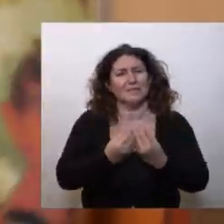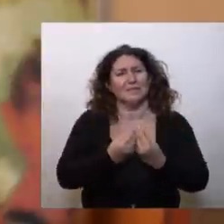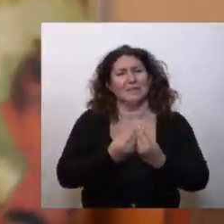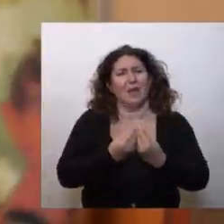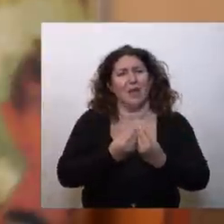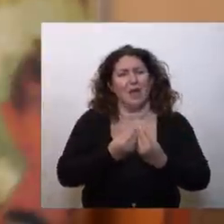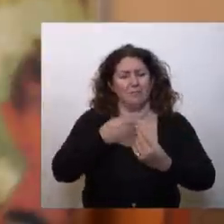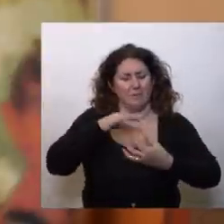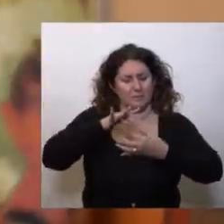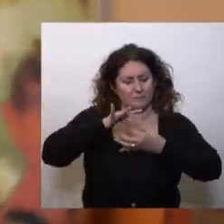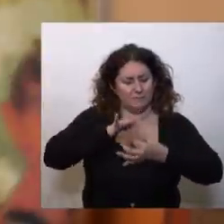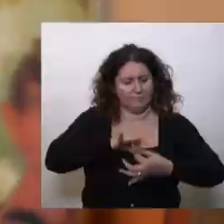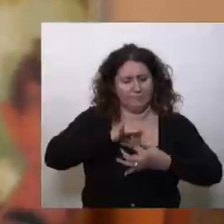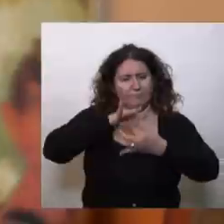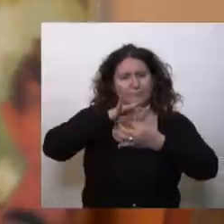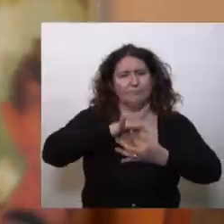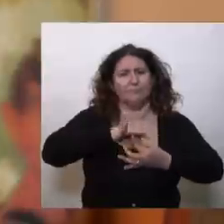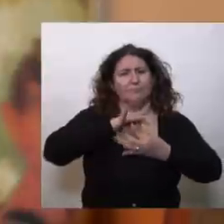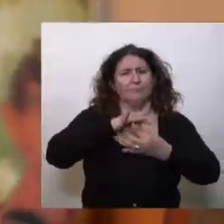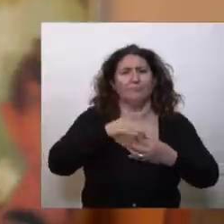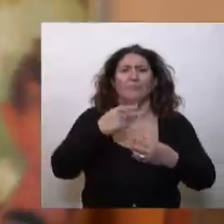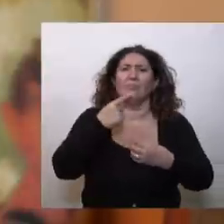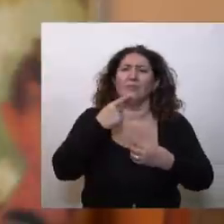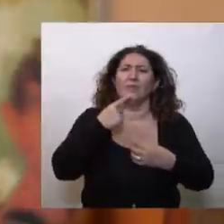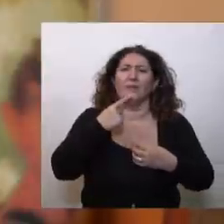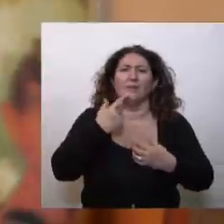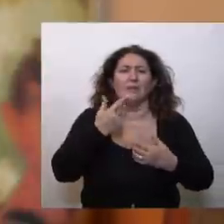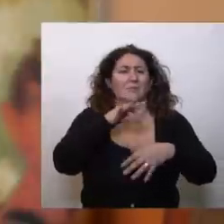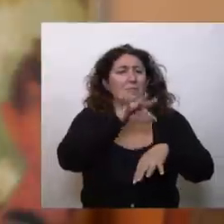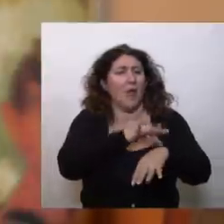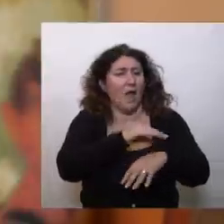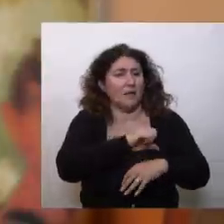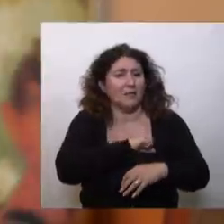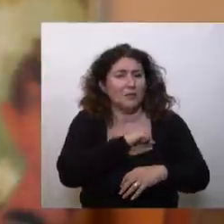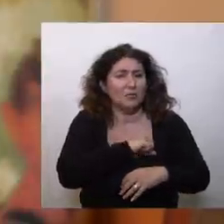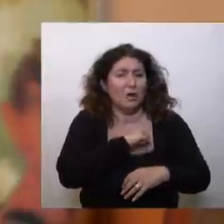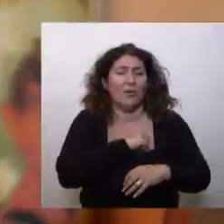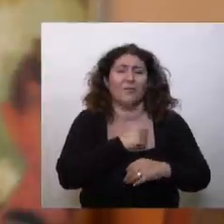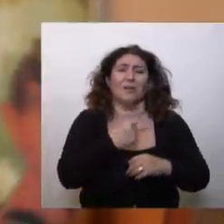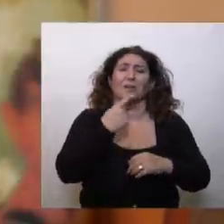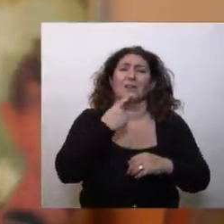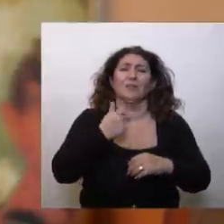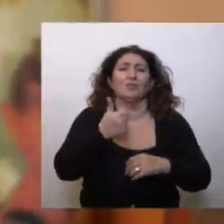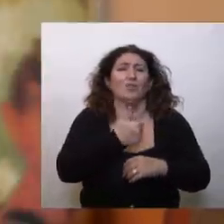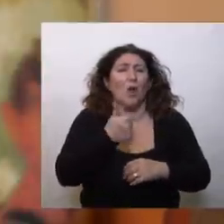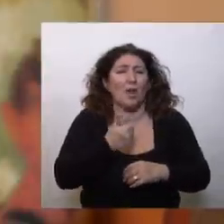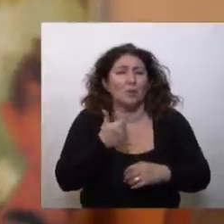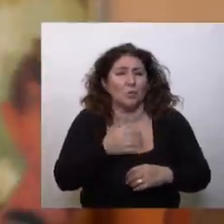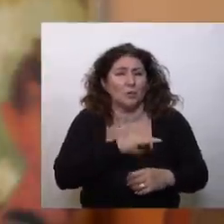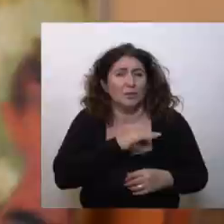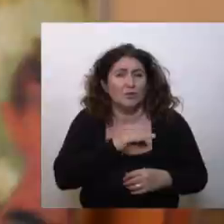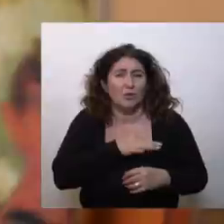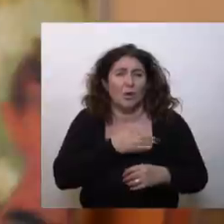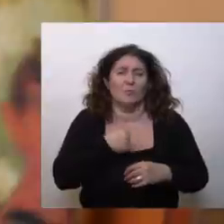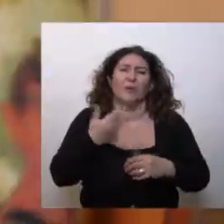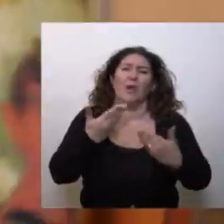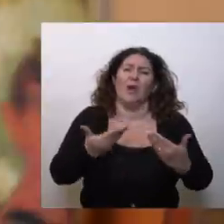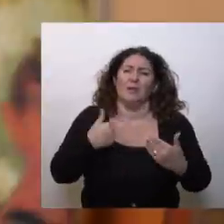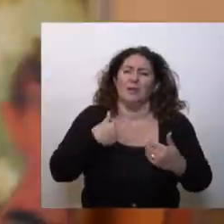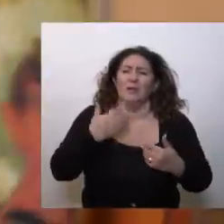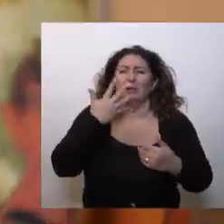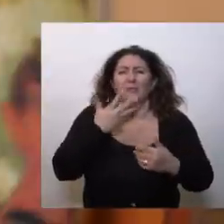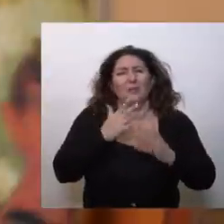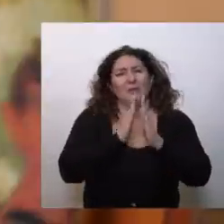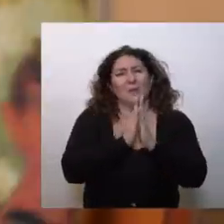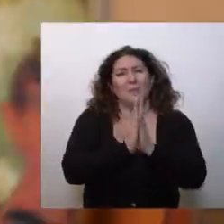con coloro che soffrono per la malattia o la solitudine. Voglio pregare con